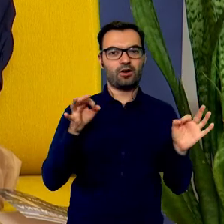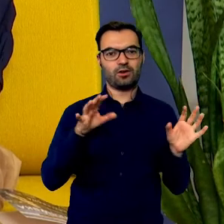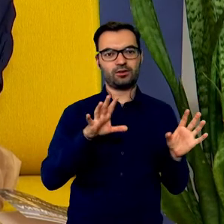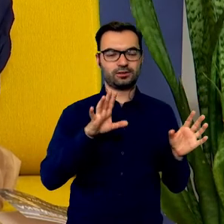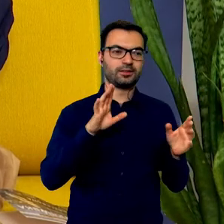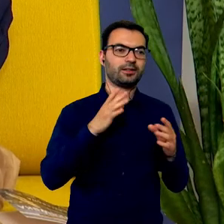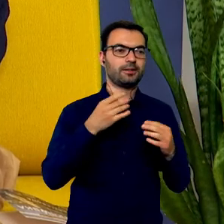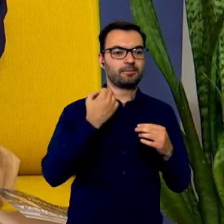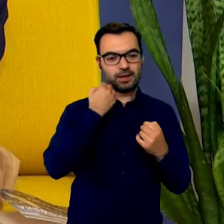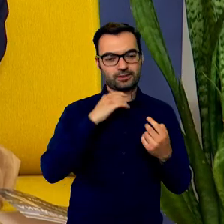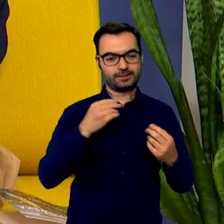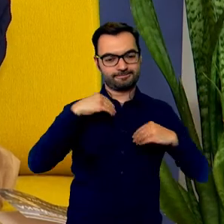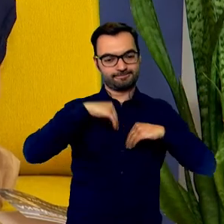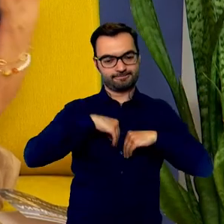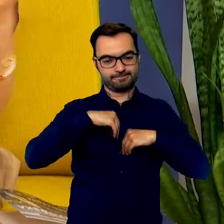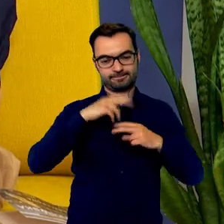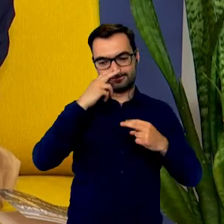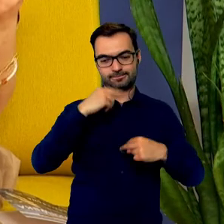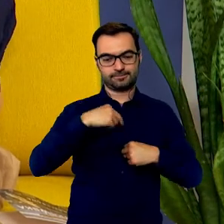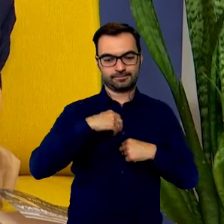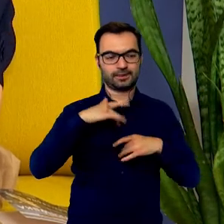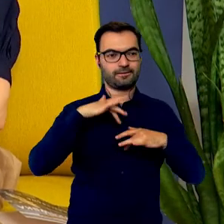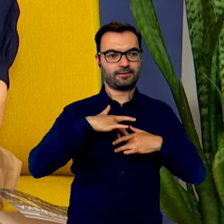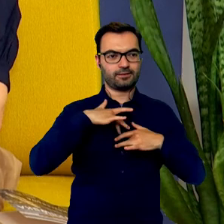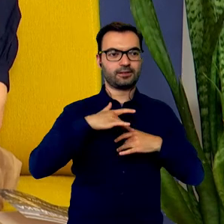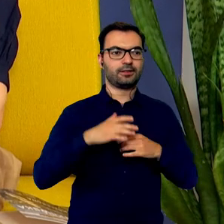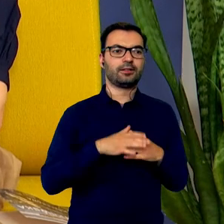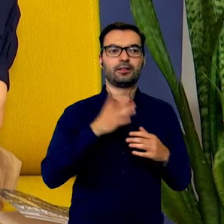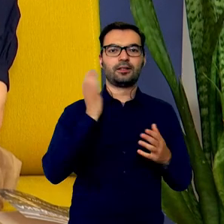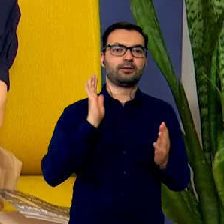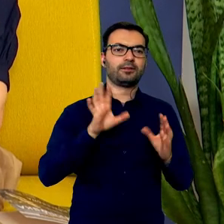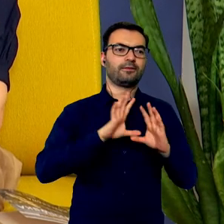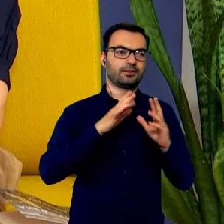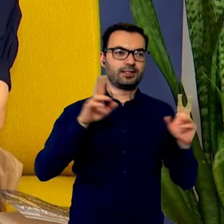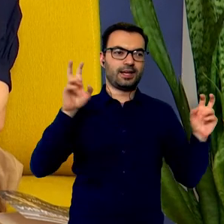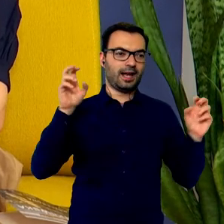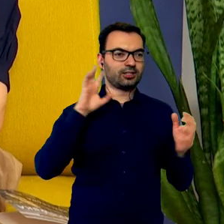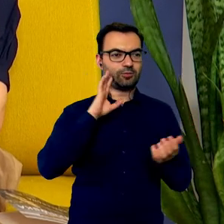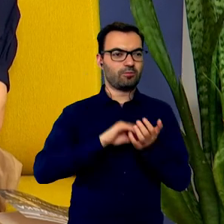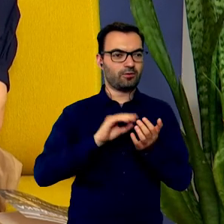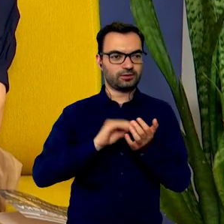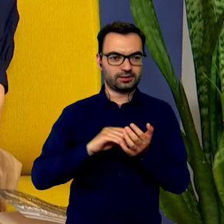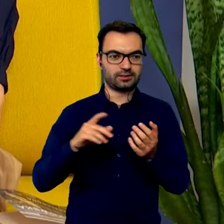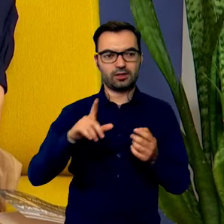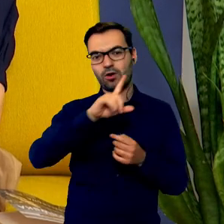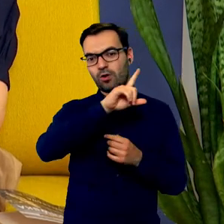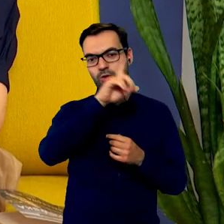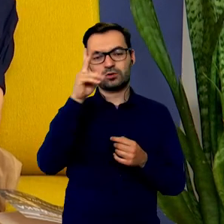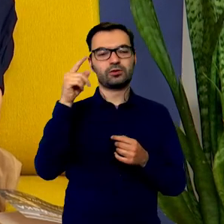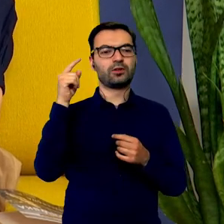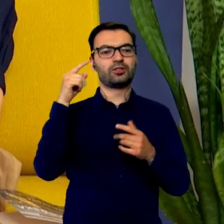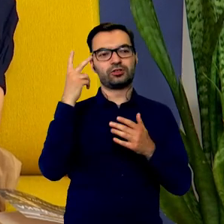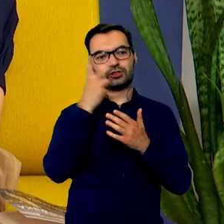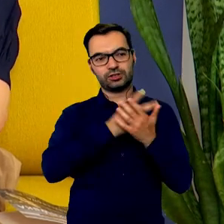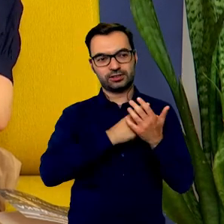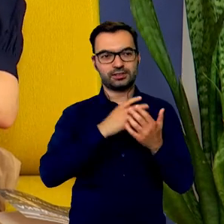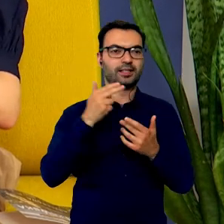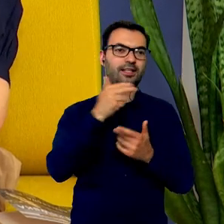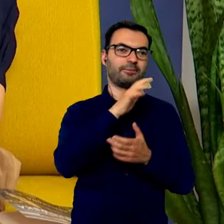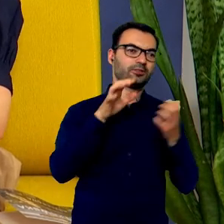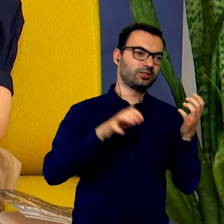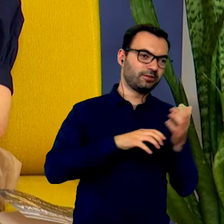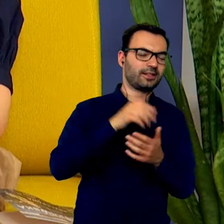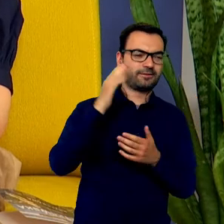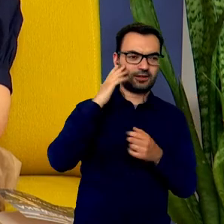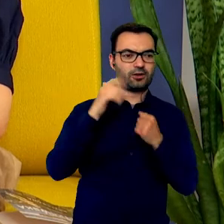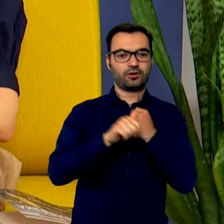przenosić do środka, że od niej się zaczyna, no nie będziemy tutaj przywoływać tych wszystkich haseł, myślę, że ludzie czytający i interesujący się światem wiedzą, o co